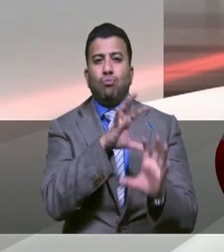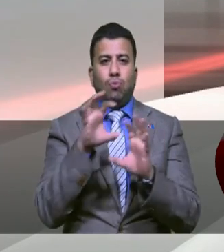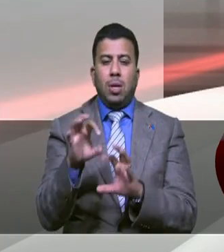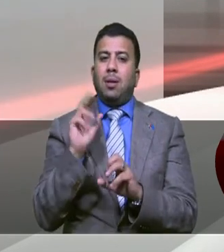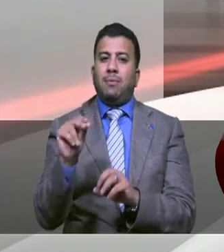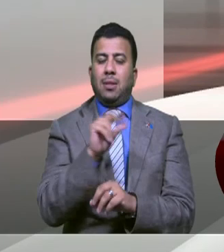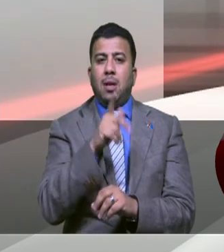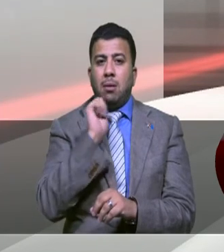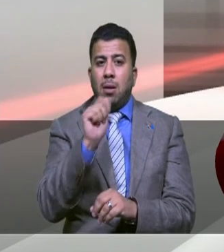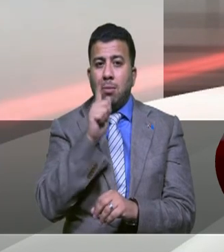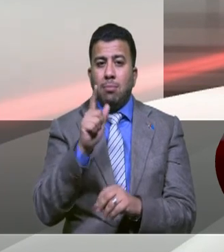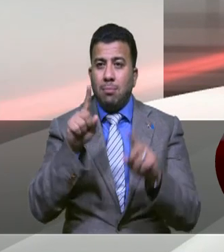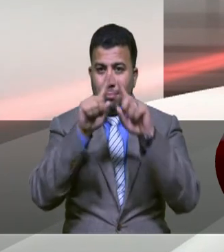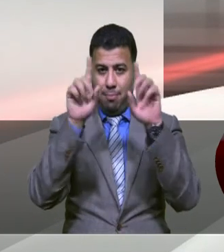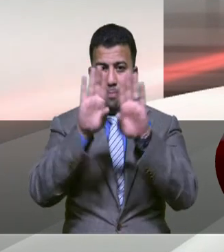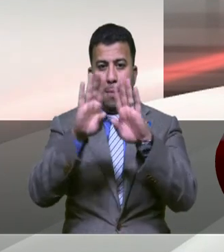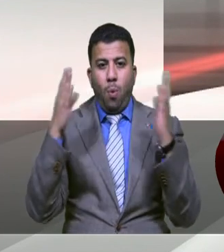نعمل كذا في عند البوابة